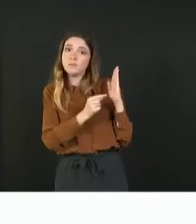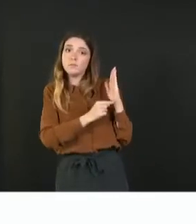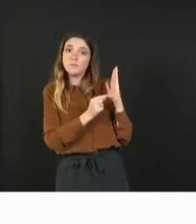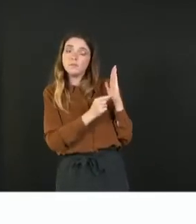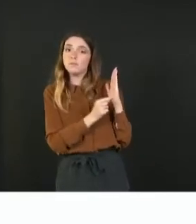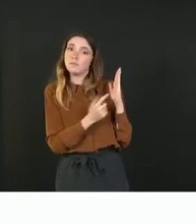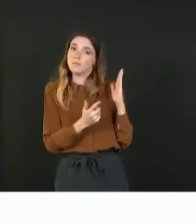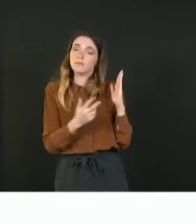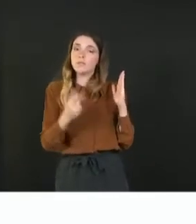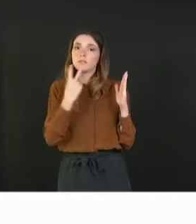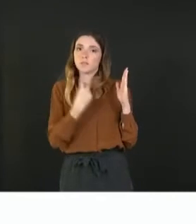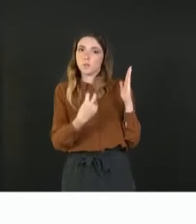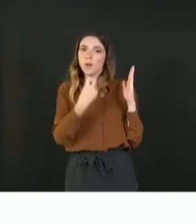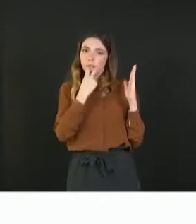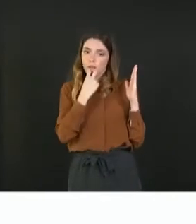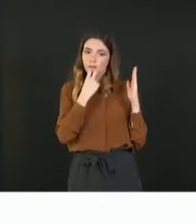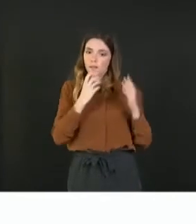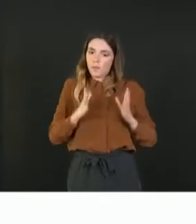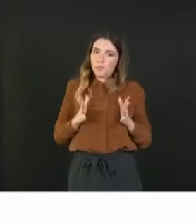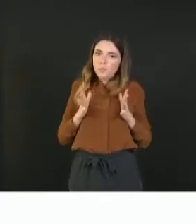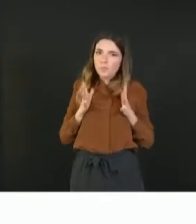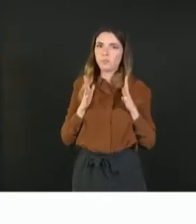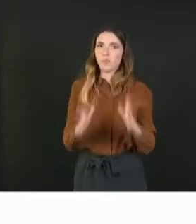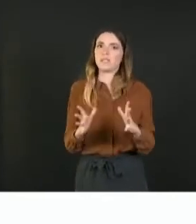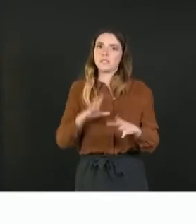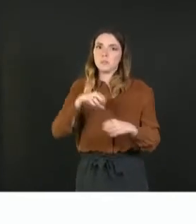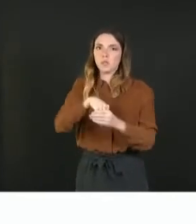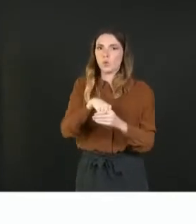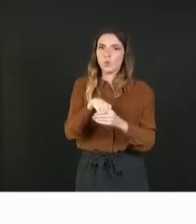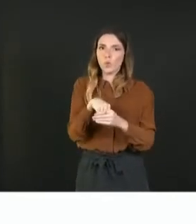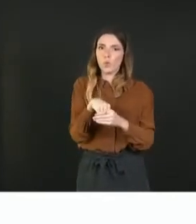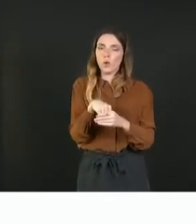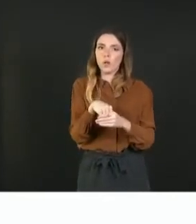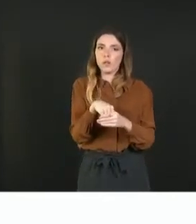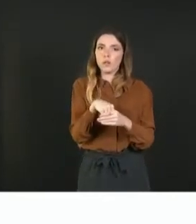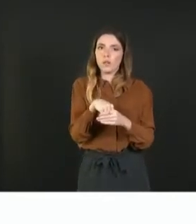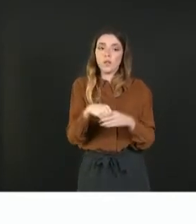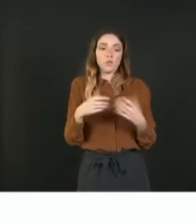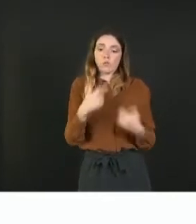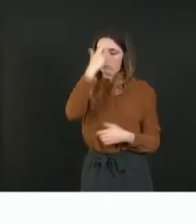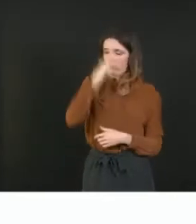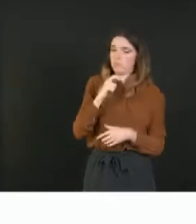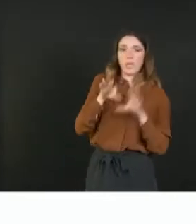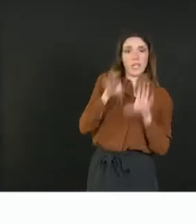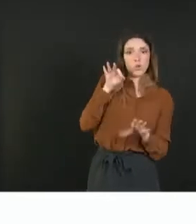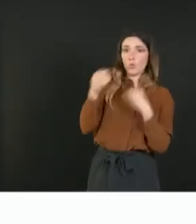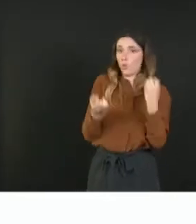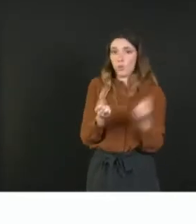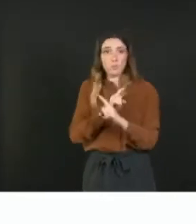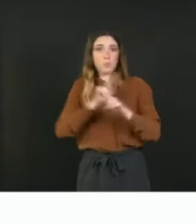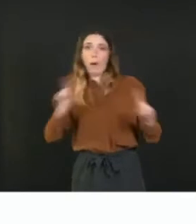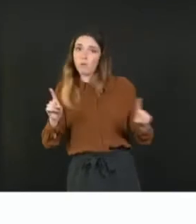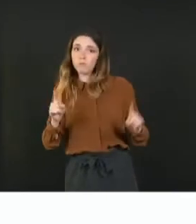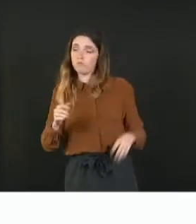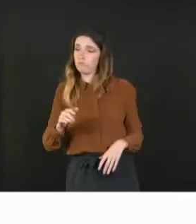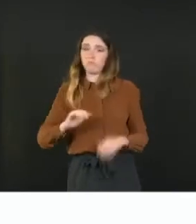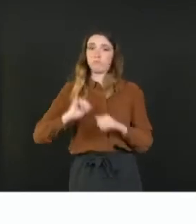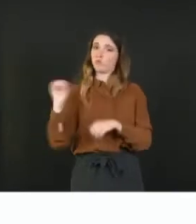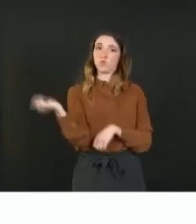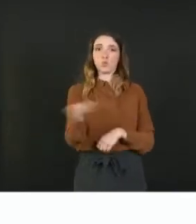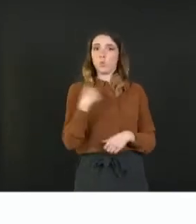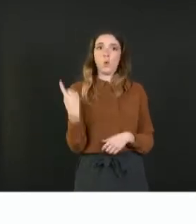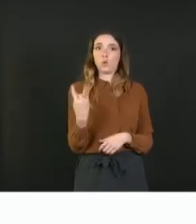la participation citoyenne, qui est aussi la participation de ceux qui sont élus et de ceux qui ne le sont pas, dans le